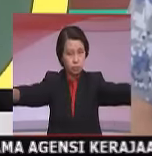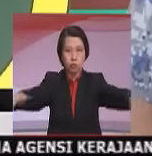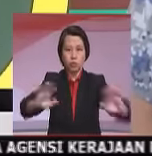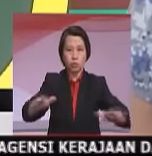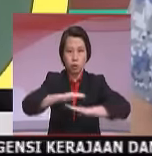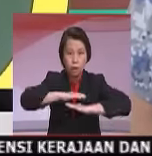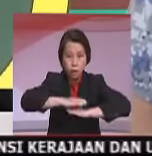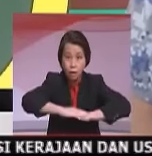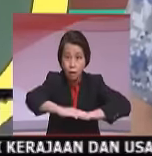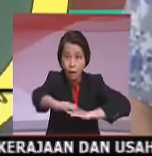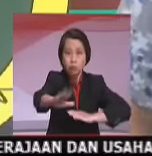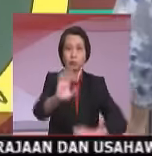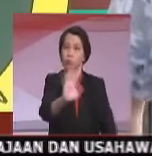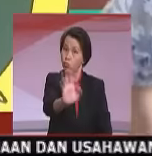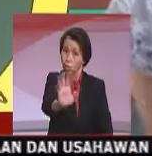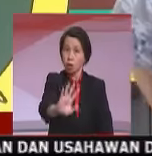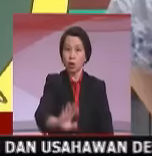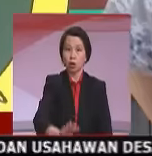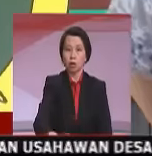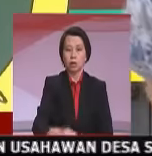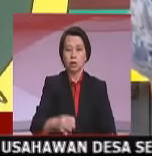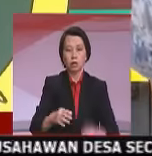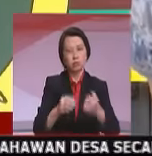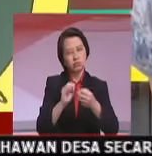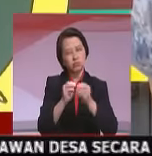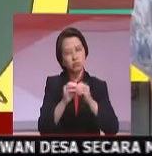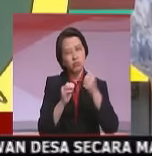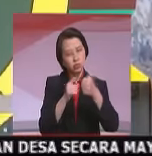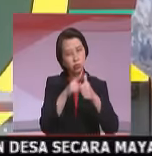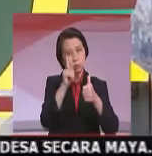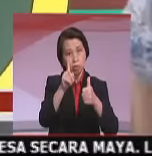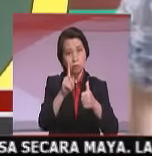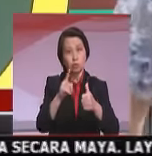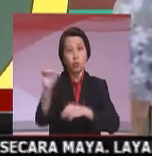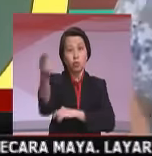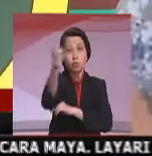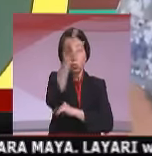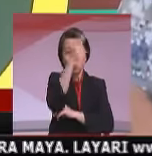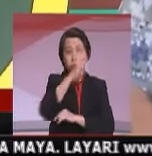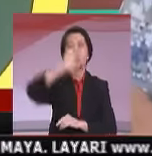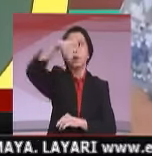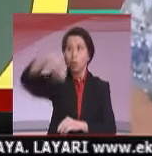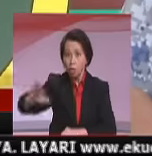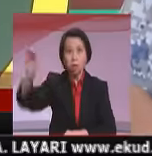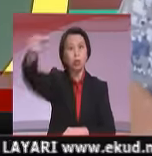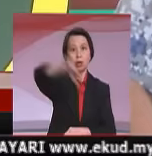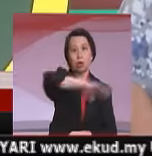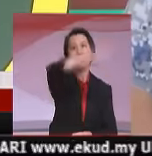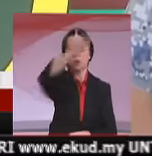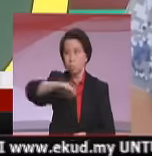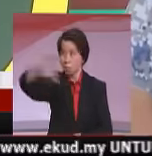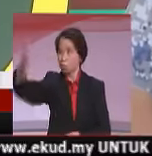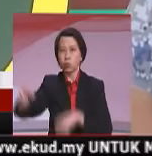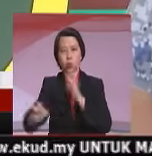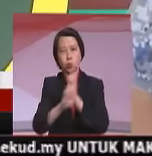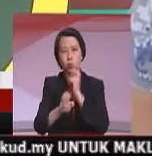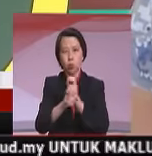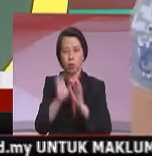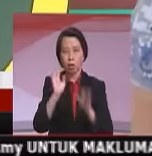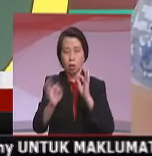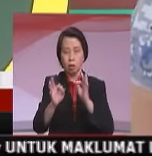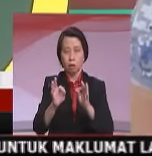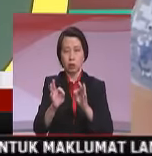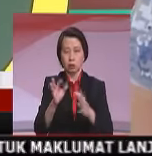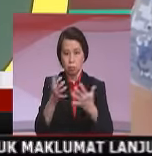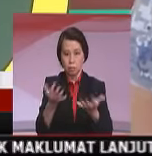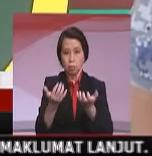rata macam padang pasir, satu hutan, satu lagi berbukit bukau. Kalau kita nak deploy